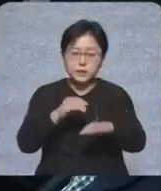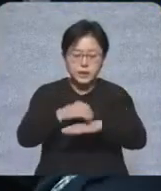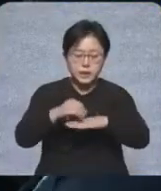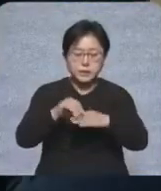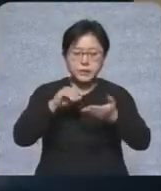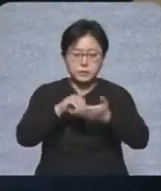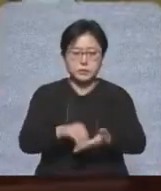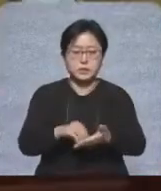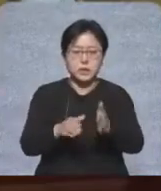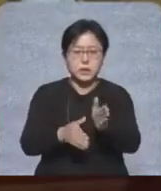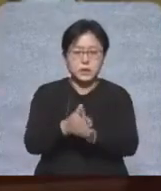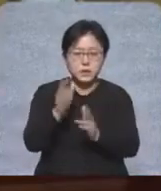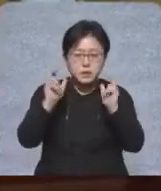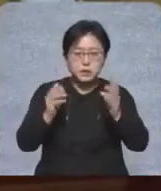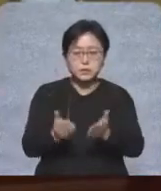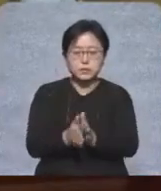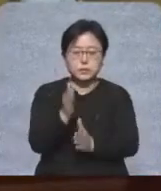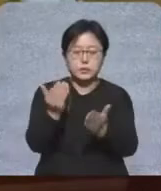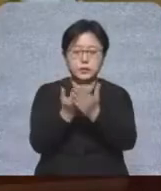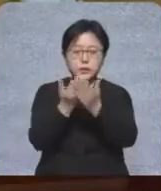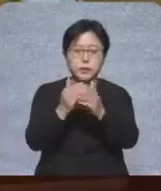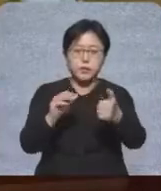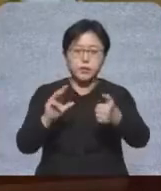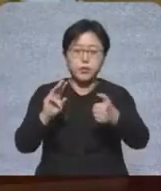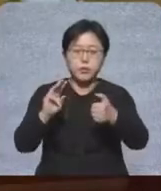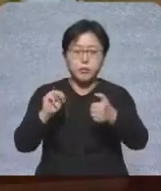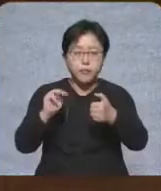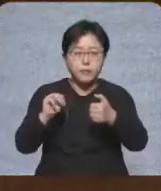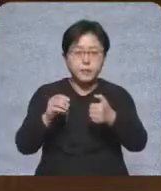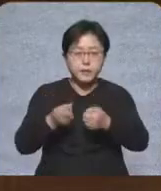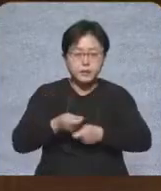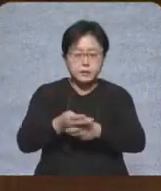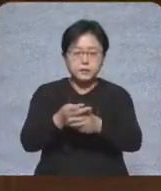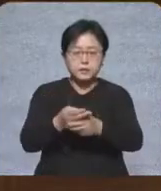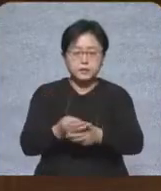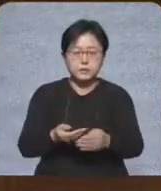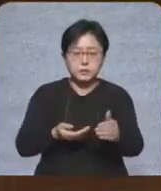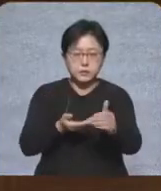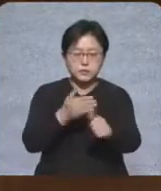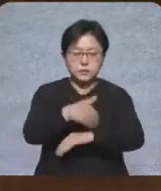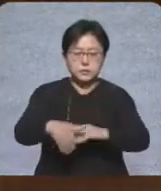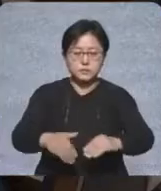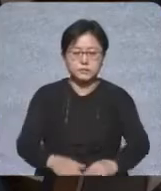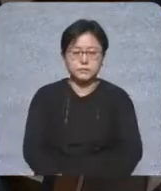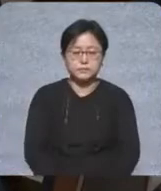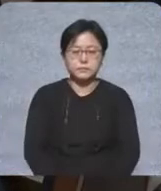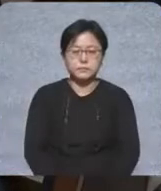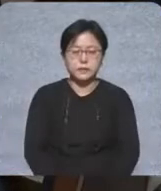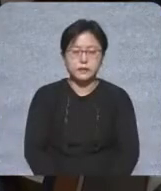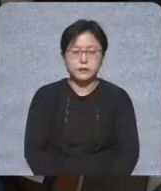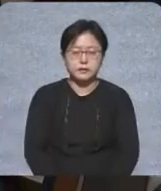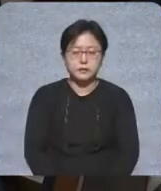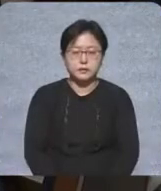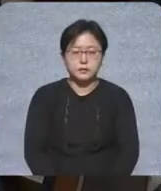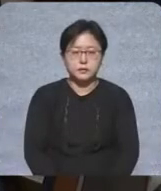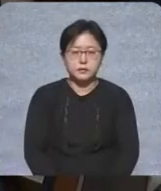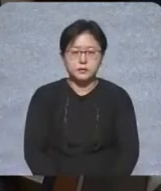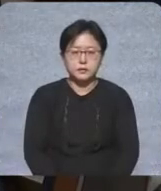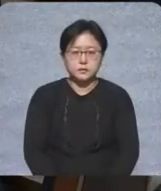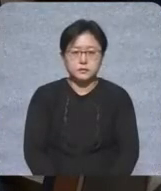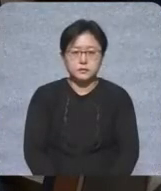등록하고 기업도시개발 측은 5만 평의 부지를 롯데렌탈에 제공하기로 했습니다. 지금까지 단신 브리핑이었습니다.